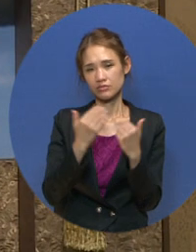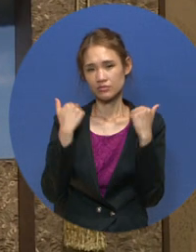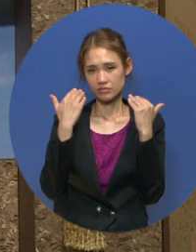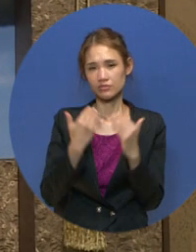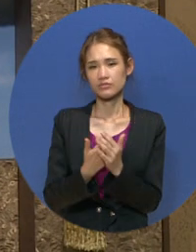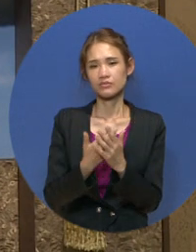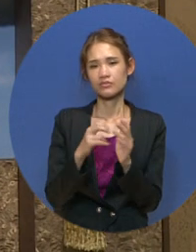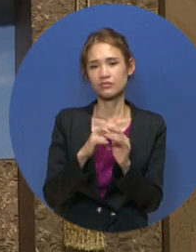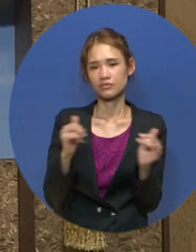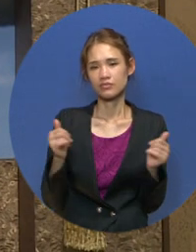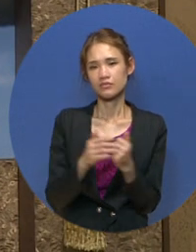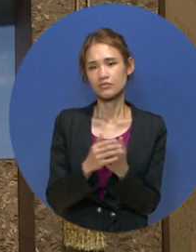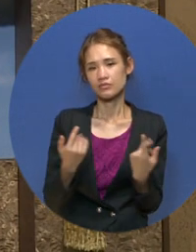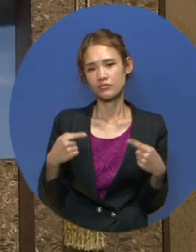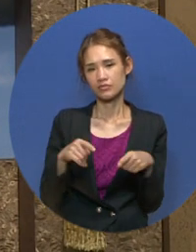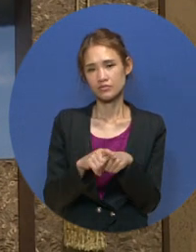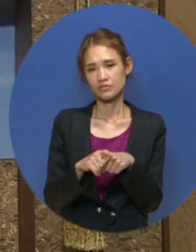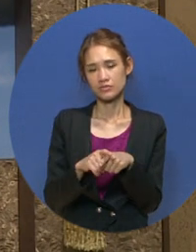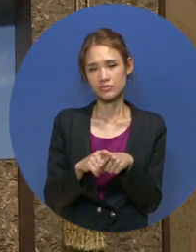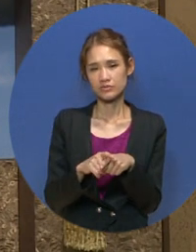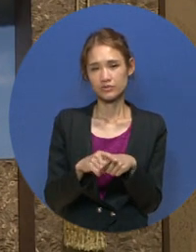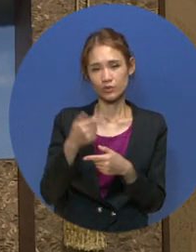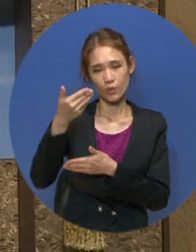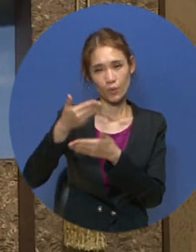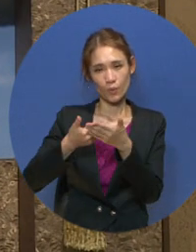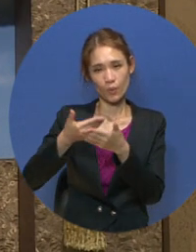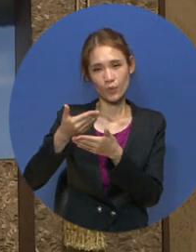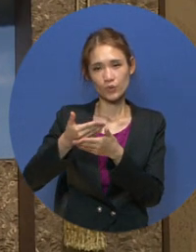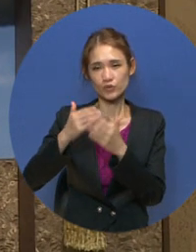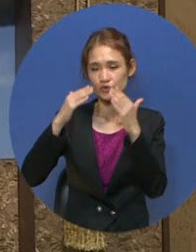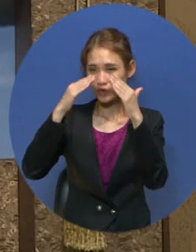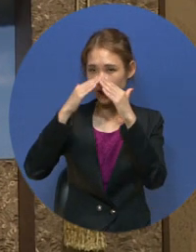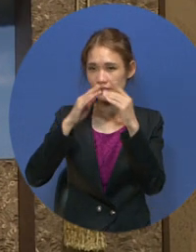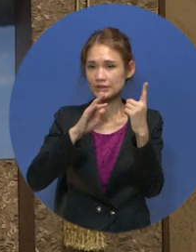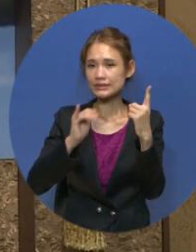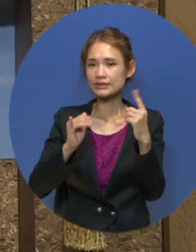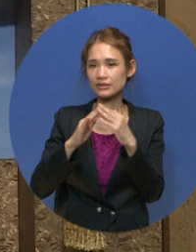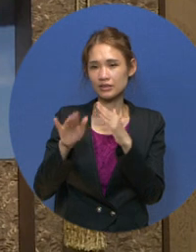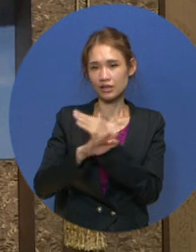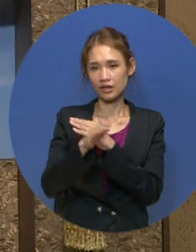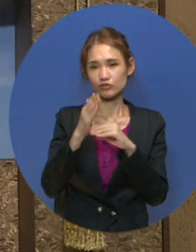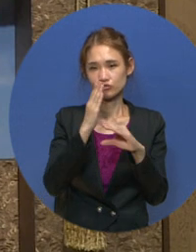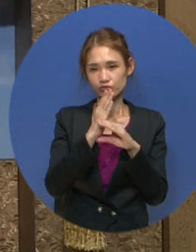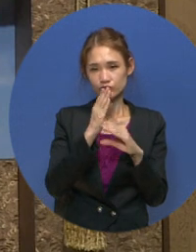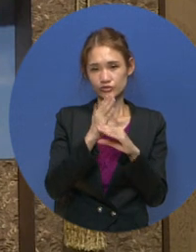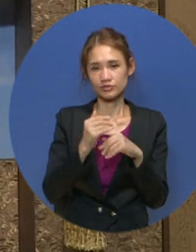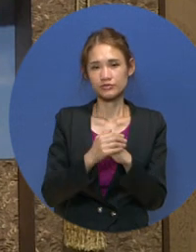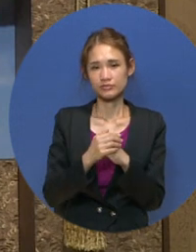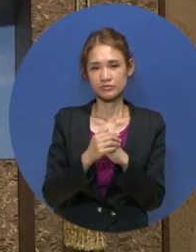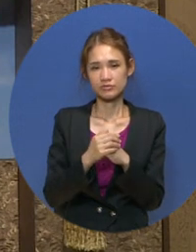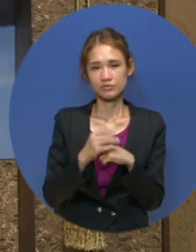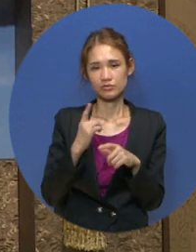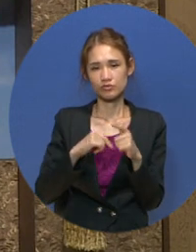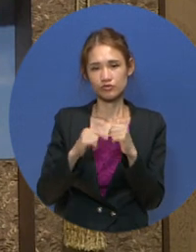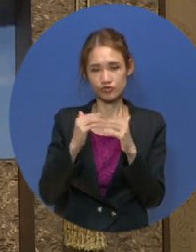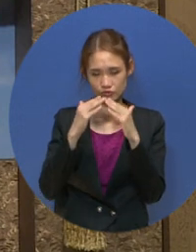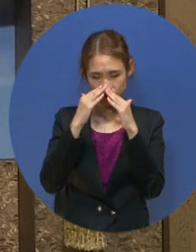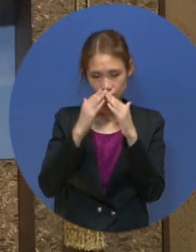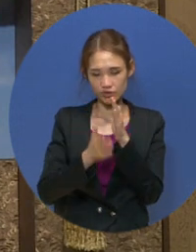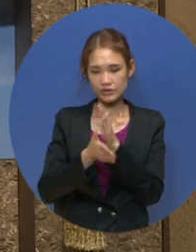발달장애인들과 함께하는 그런 쉐어하우스 네, 1인 가구 중심의 주거시설들을 좀 만들어 보는